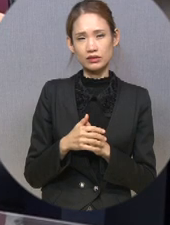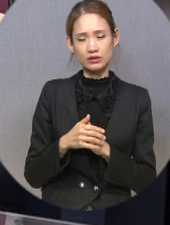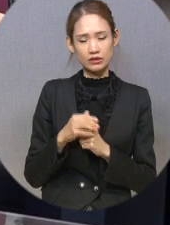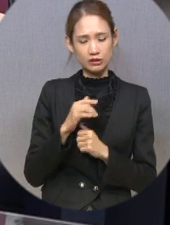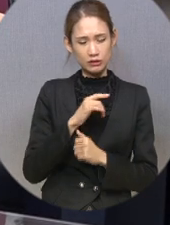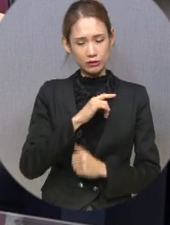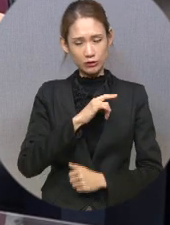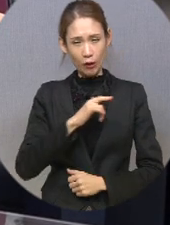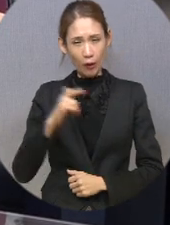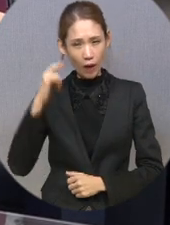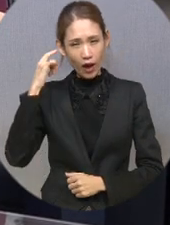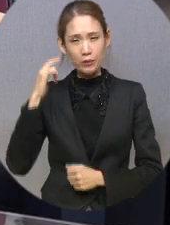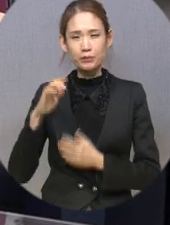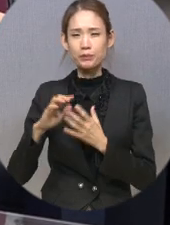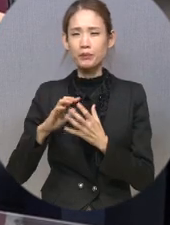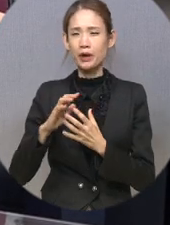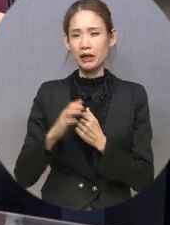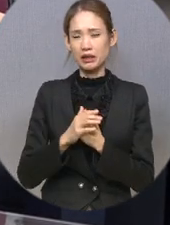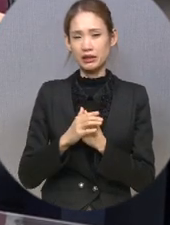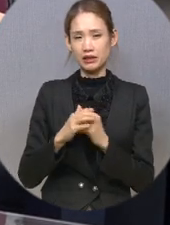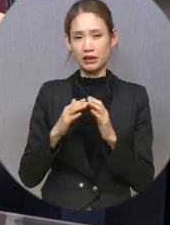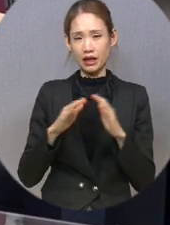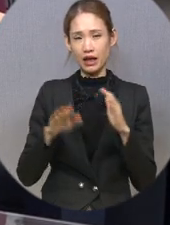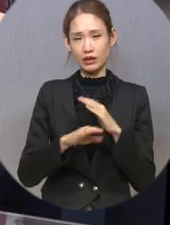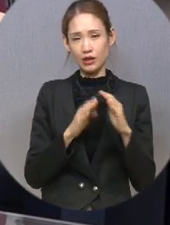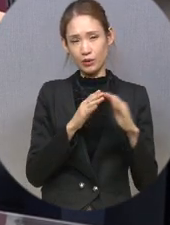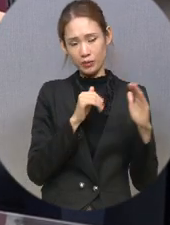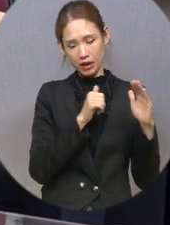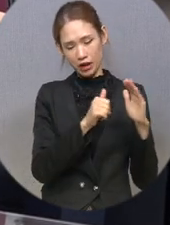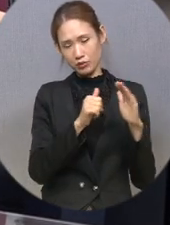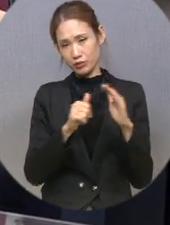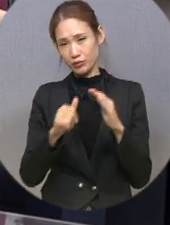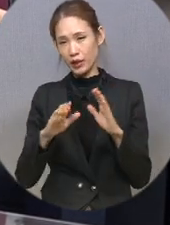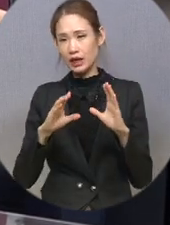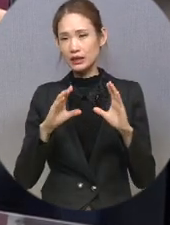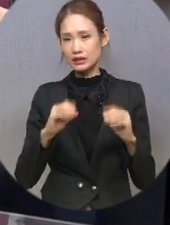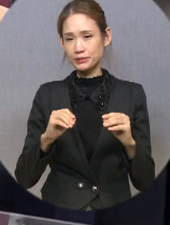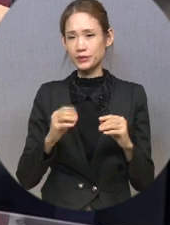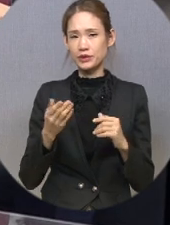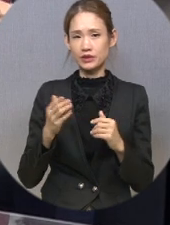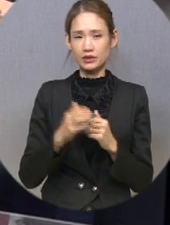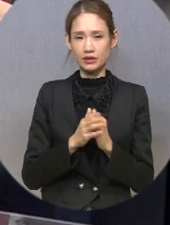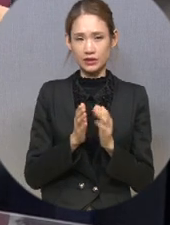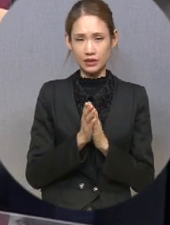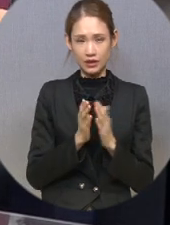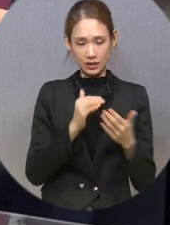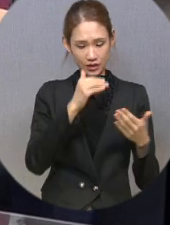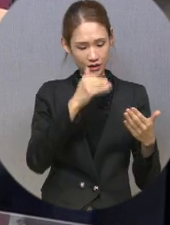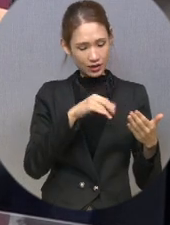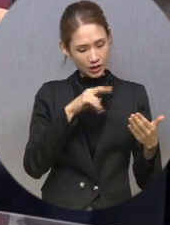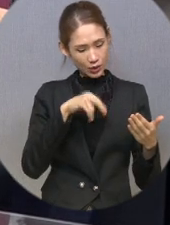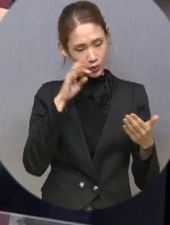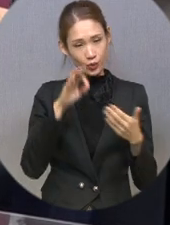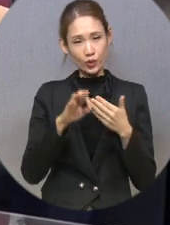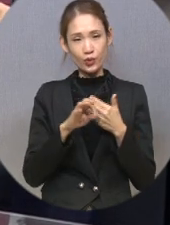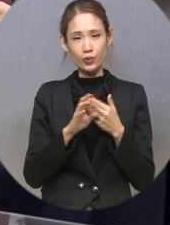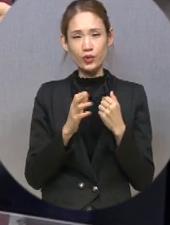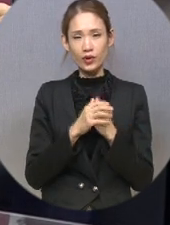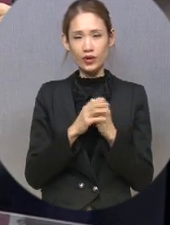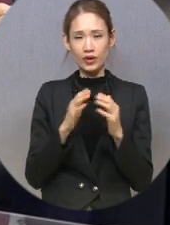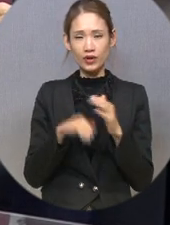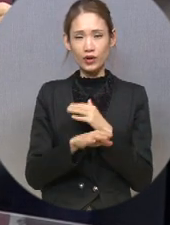잡음 때문에 가정 방문을 금지하고 있잖아요. 그런데 이책 내용에도 보면 신가정 방문에